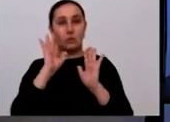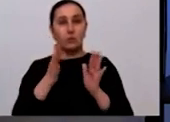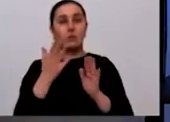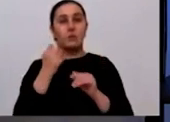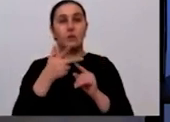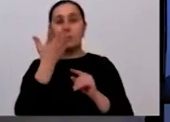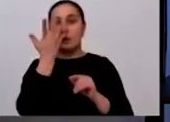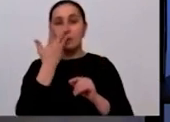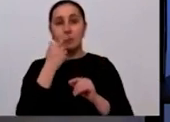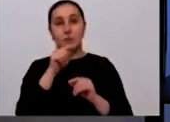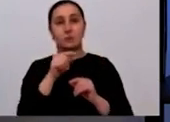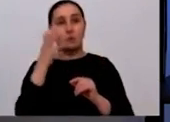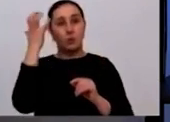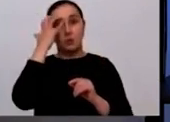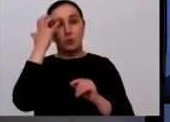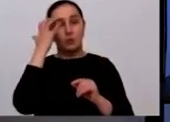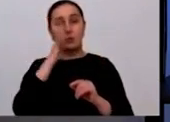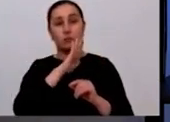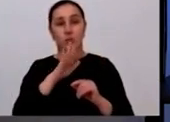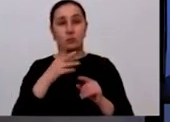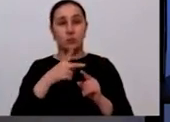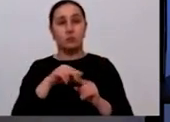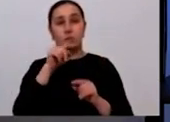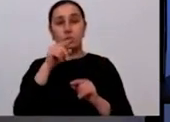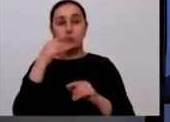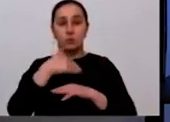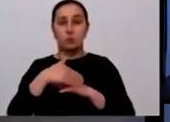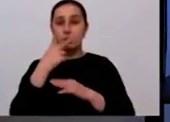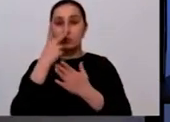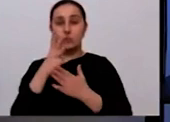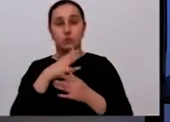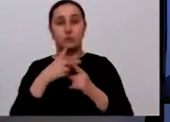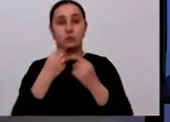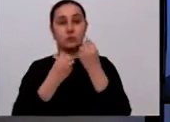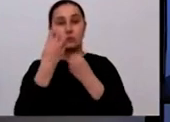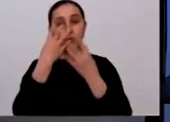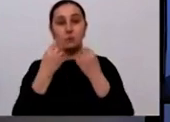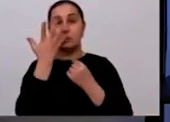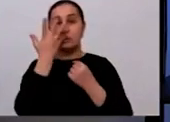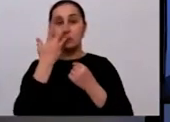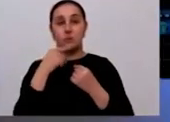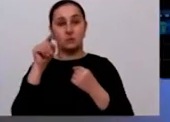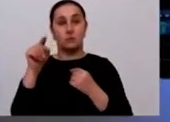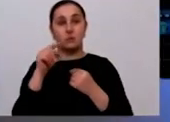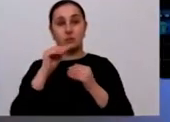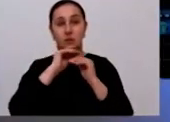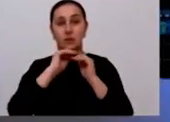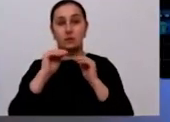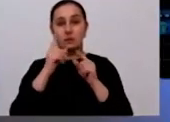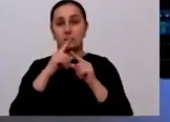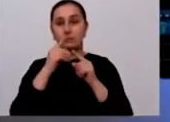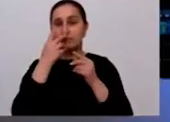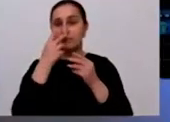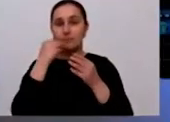Va rangi qop-qora bo'lmaydi. Siz ko'chada ko'rganingizda, demak, svetoforning rangi tiniq qora rang